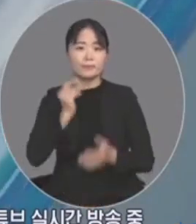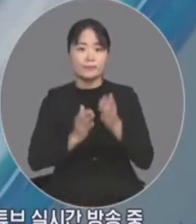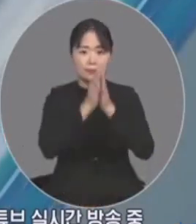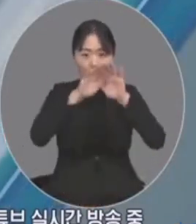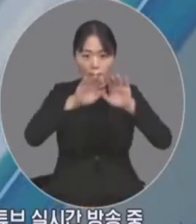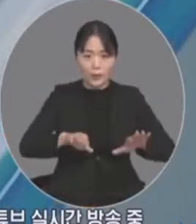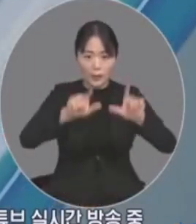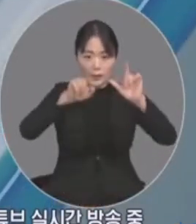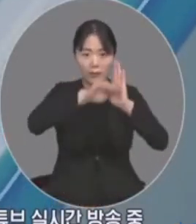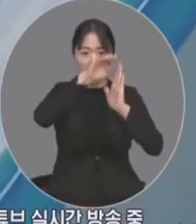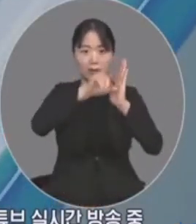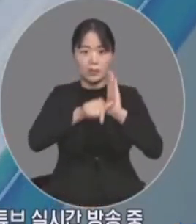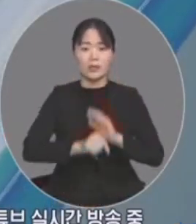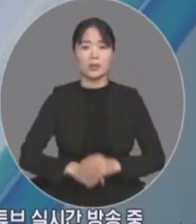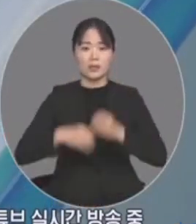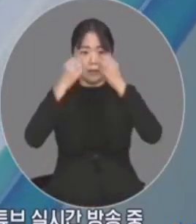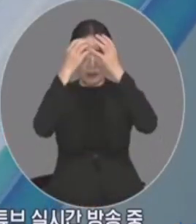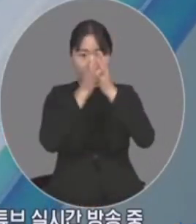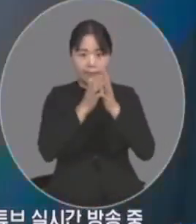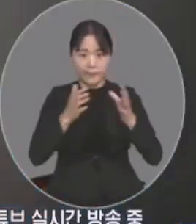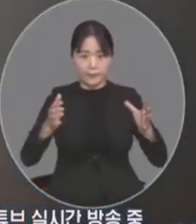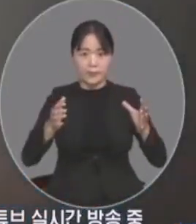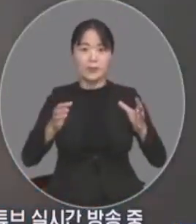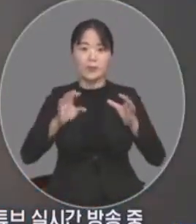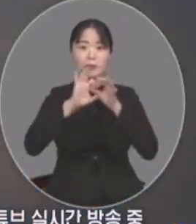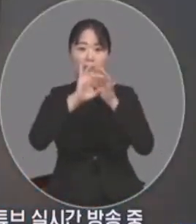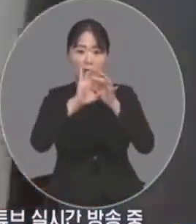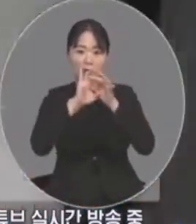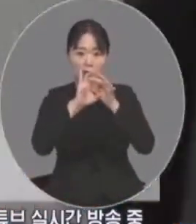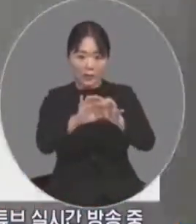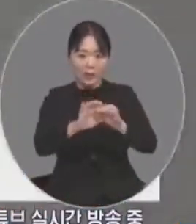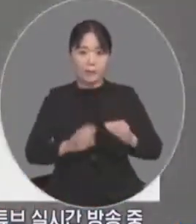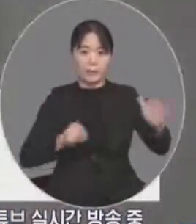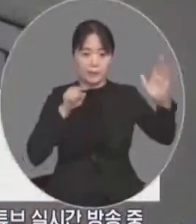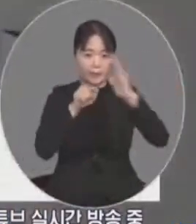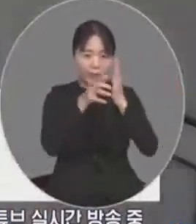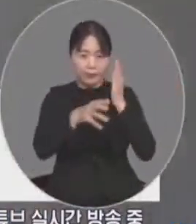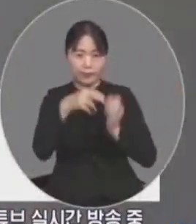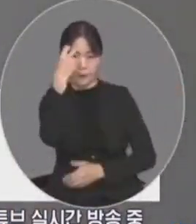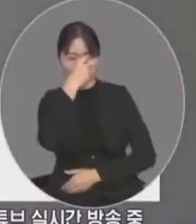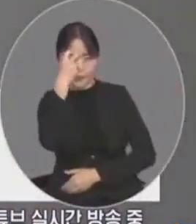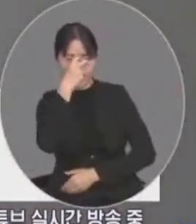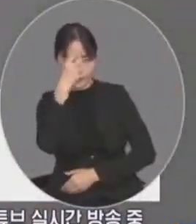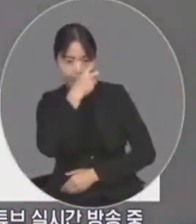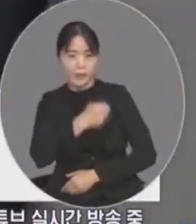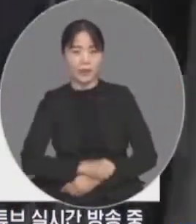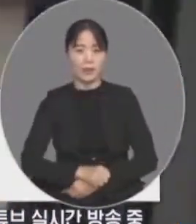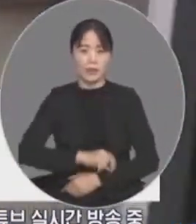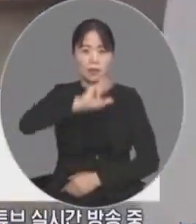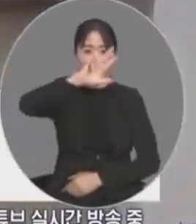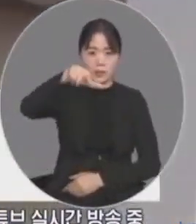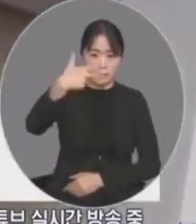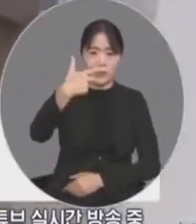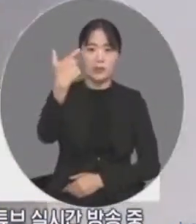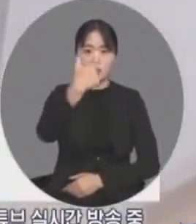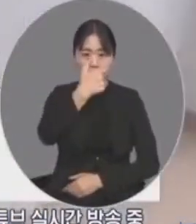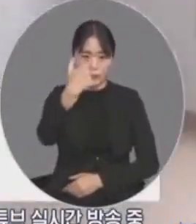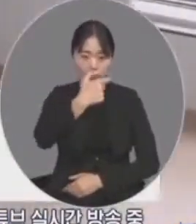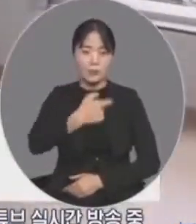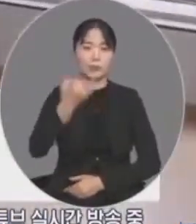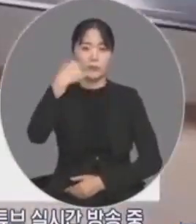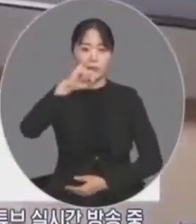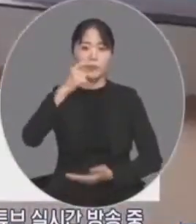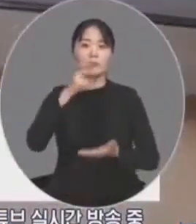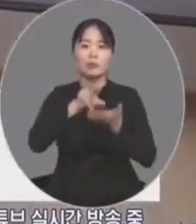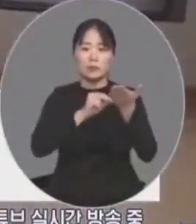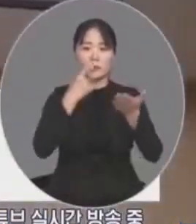울산시가 올해 상반기 신축 공동주택을 대상으로 품질 점검을 벌인 결과 700 예순권의 하자를